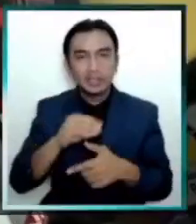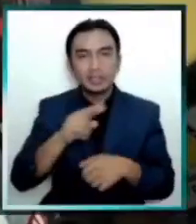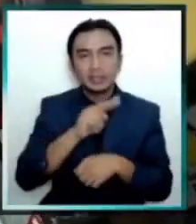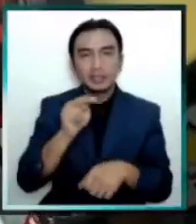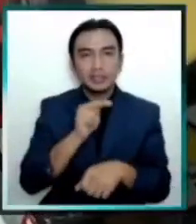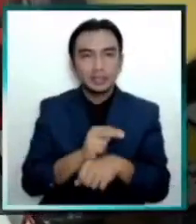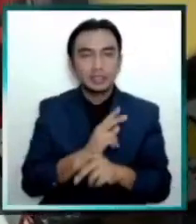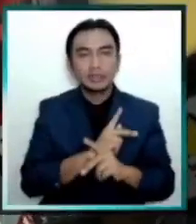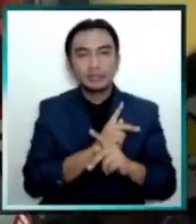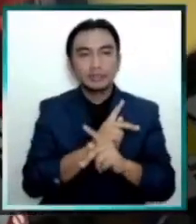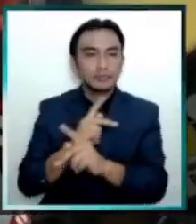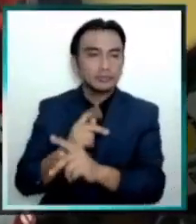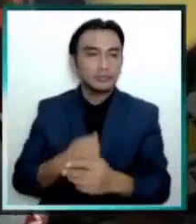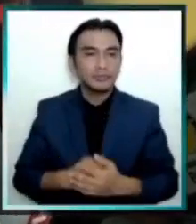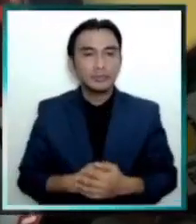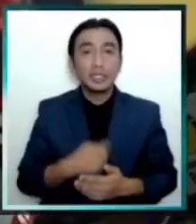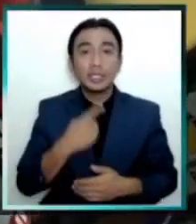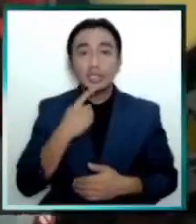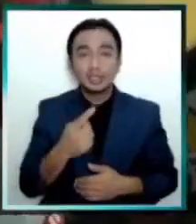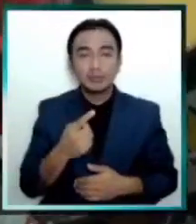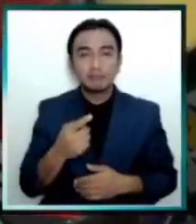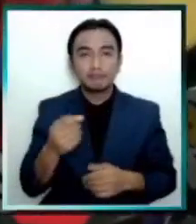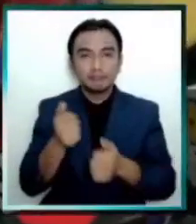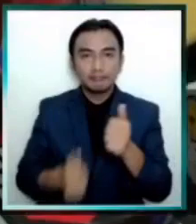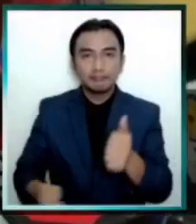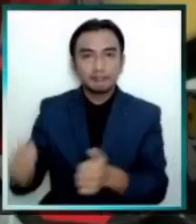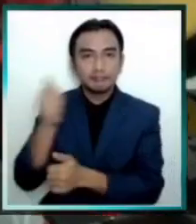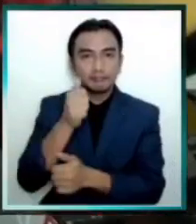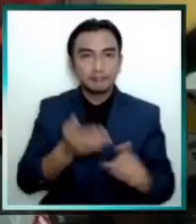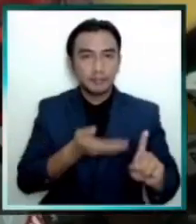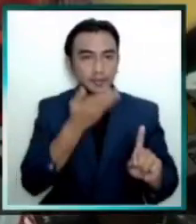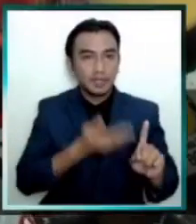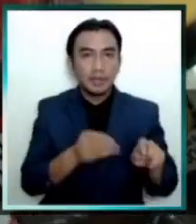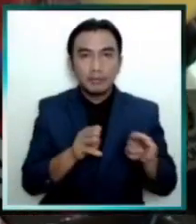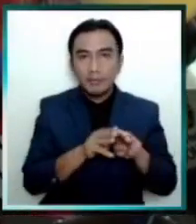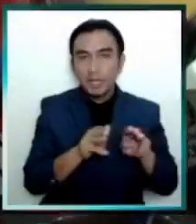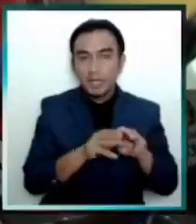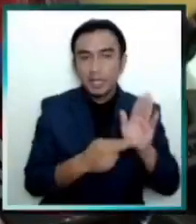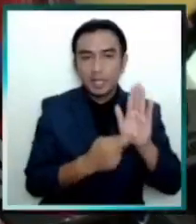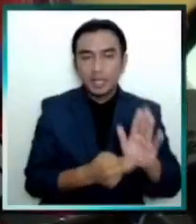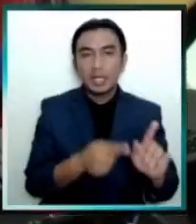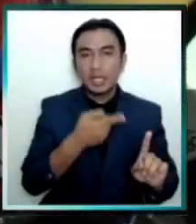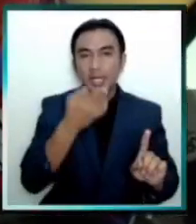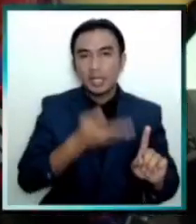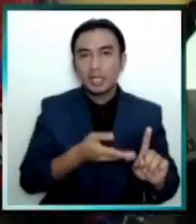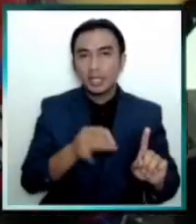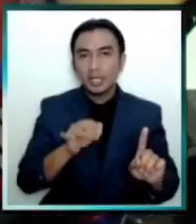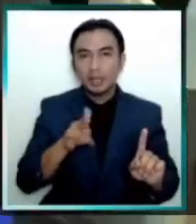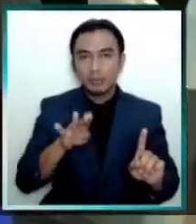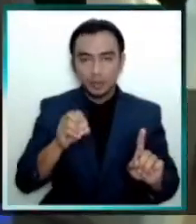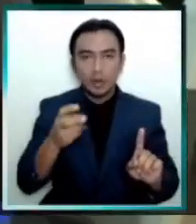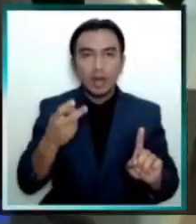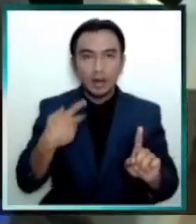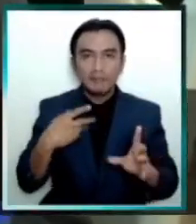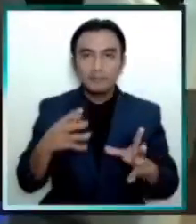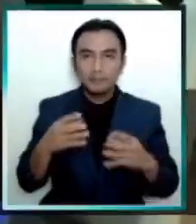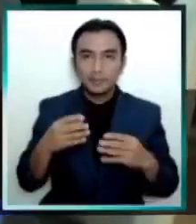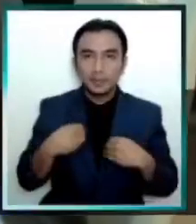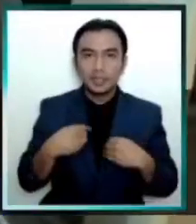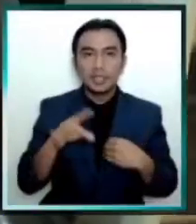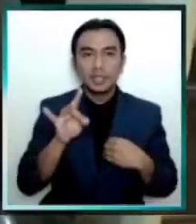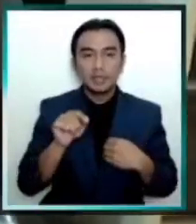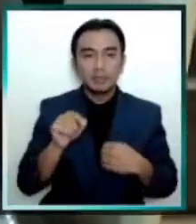Appropriations Committee Vice Chairperson at Marikina Representative Stella Kimbo, inadopt nila ang 8-point socio-economic agenda